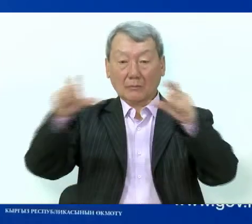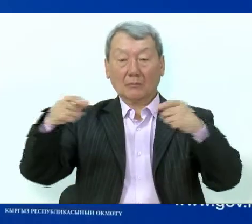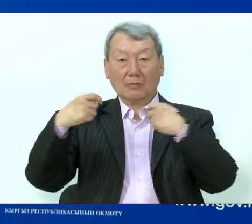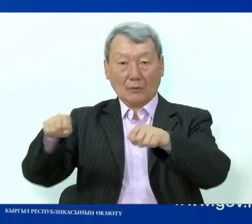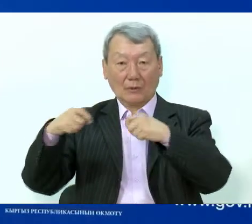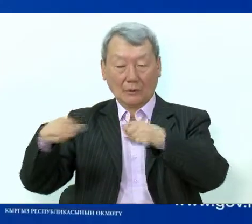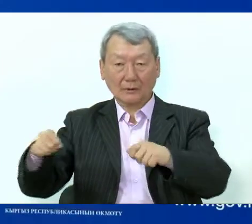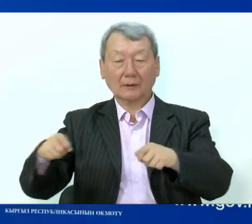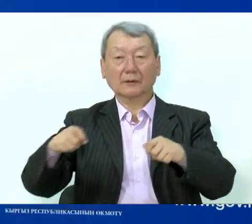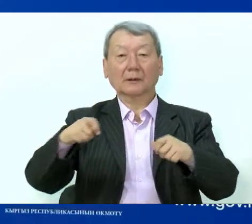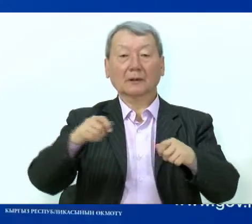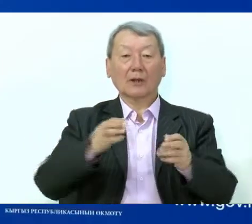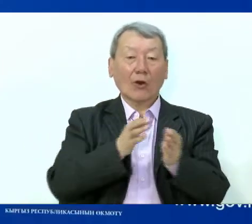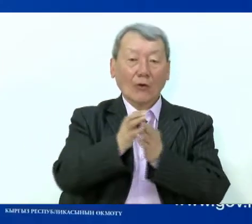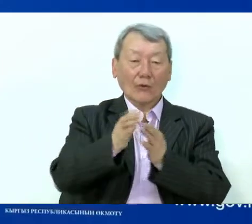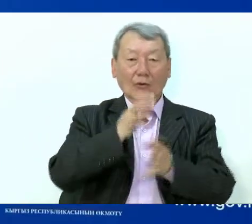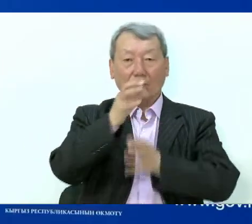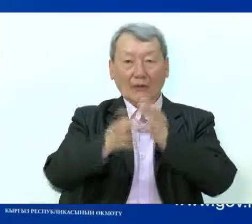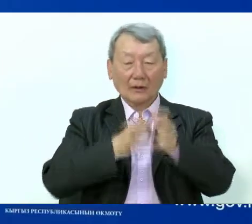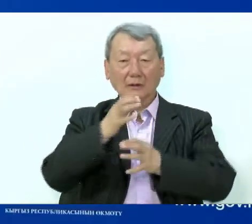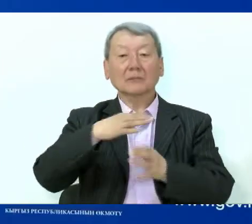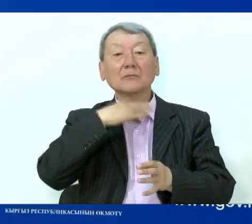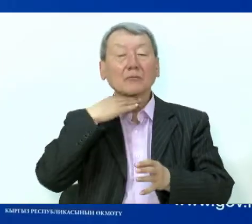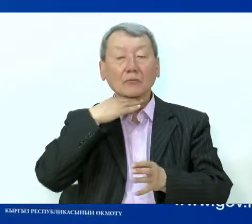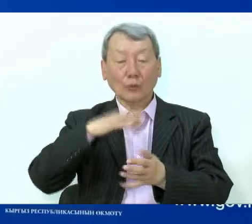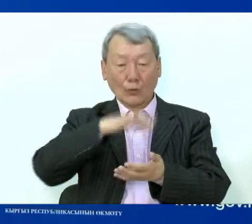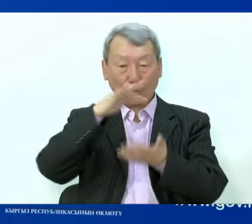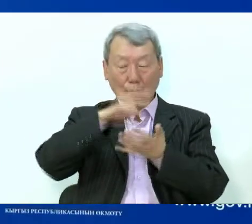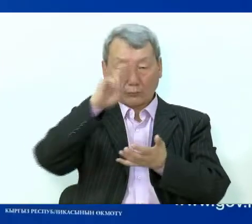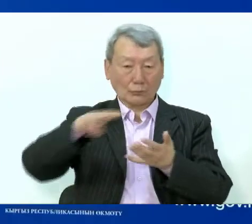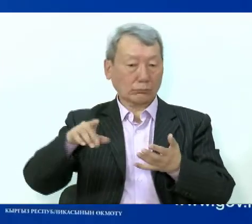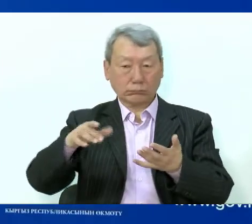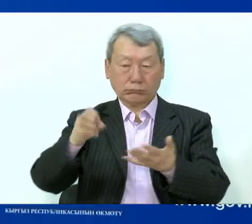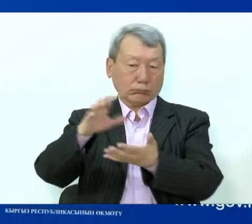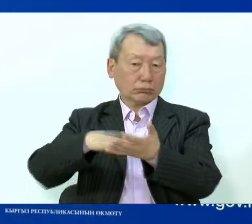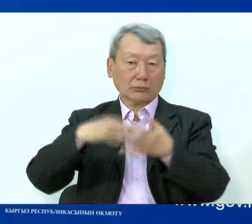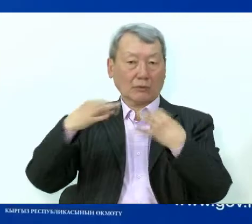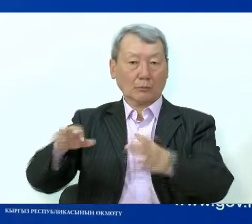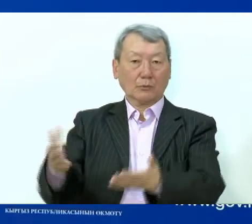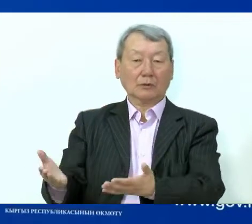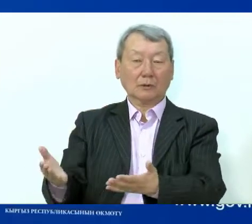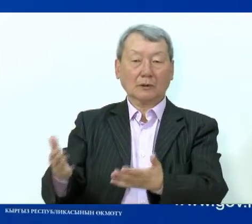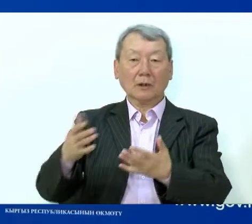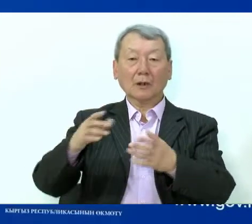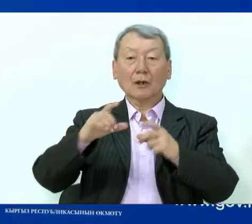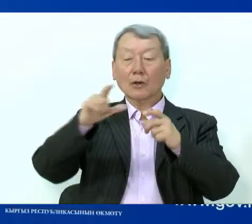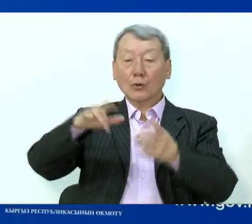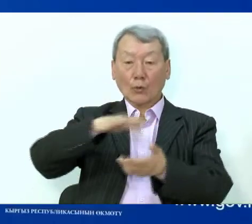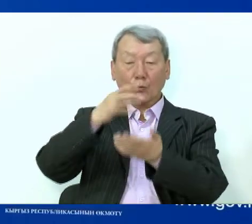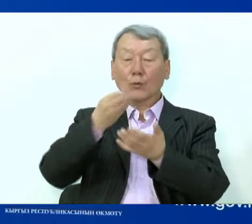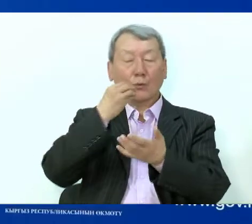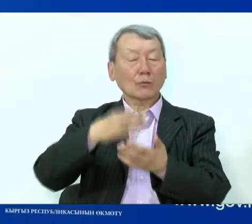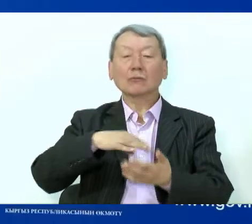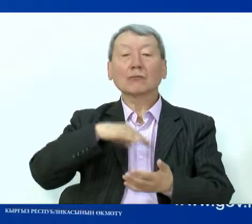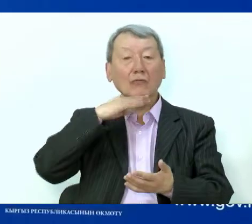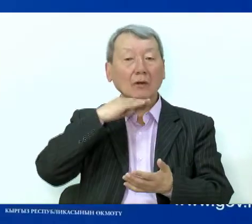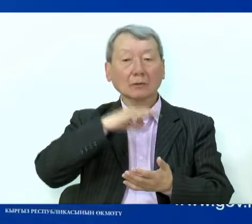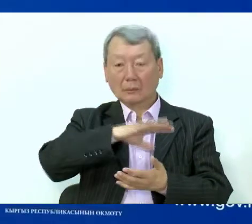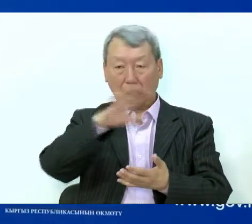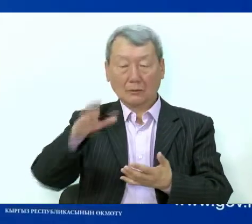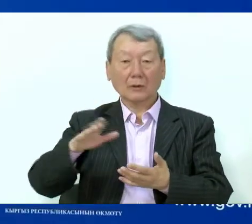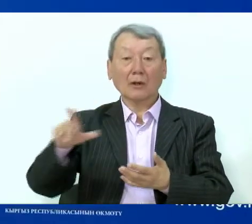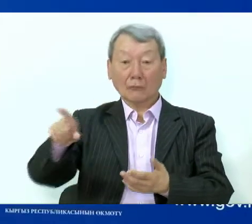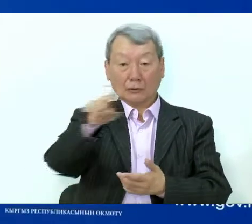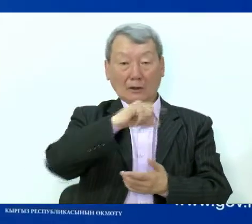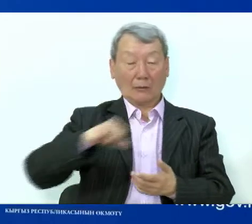продуктов, овощами, фруктами, мясом на рынках города ведется свободно. Продовольствия в городе в достаточном количестве. Да